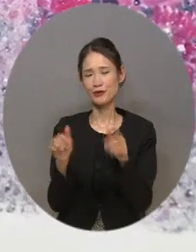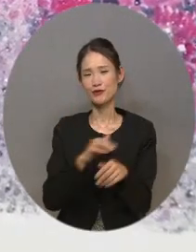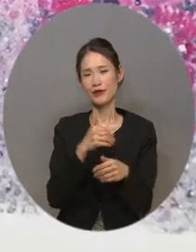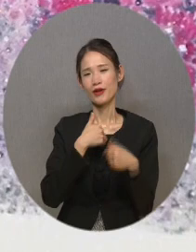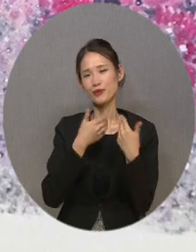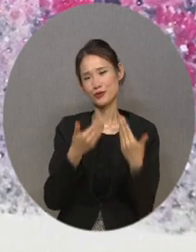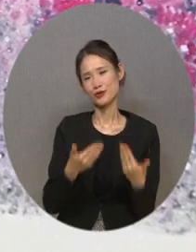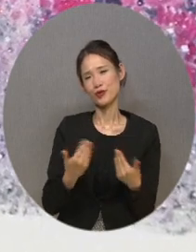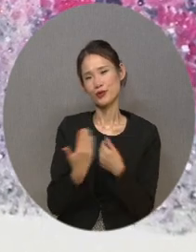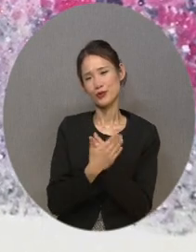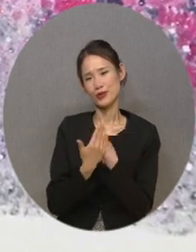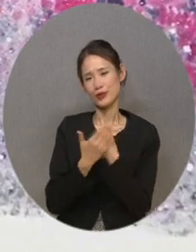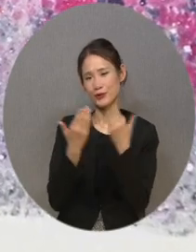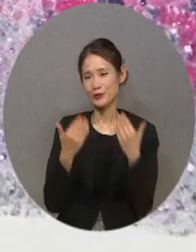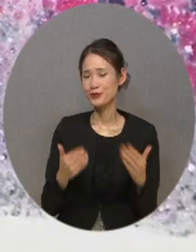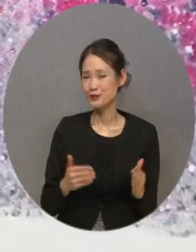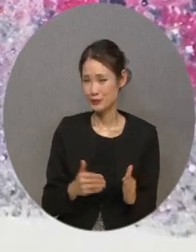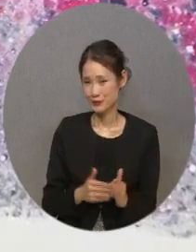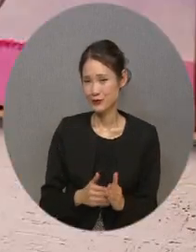위로를 전하고 있습니다.